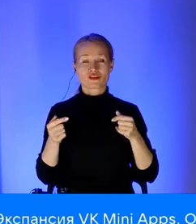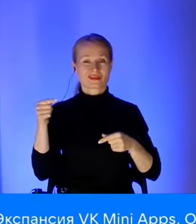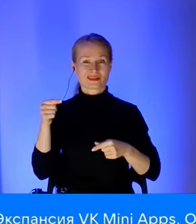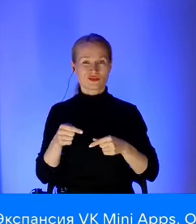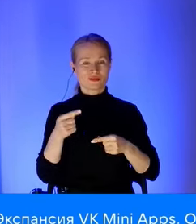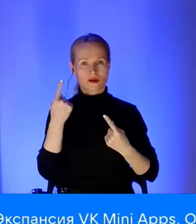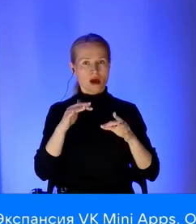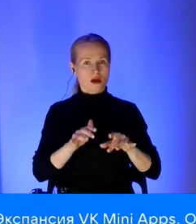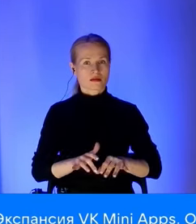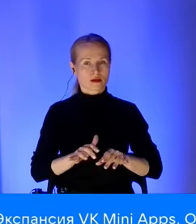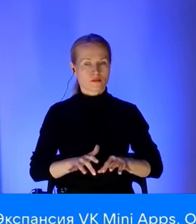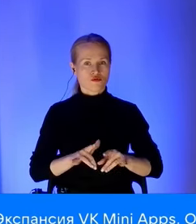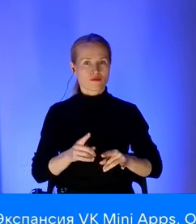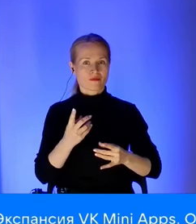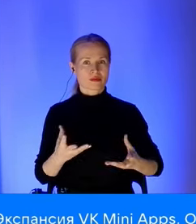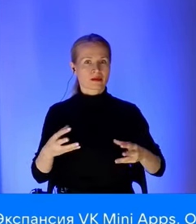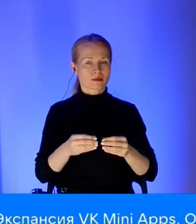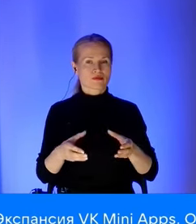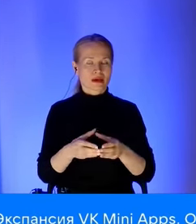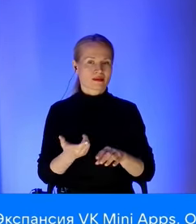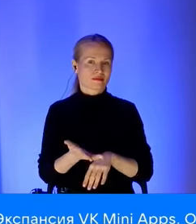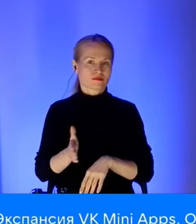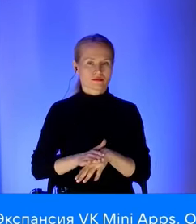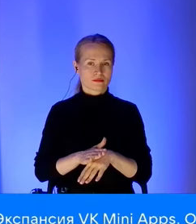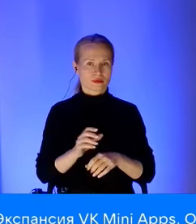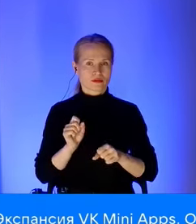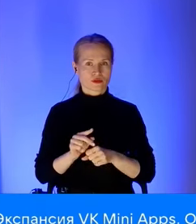один даже репозиторий — это довольно челленджовая задача.